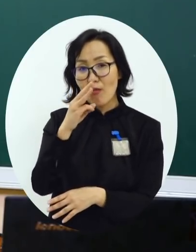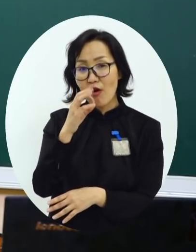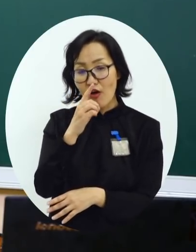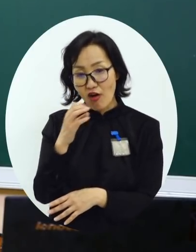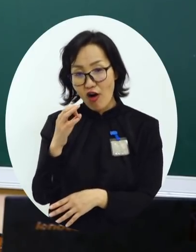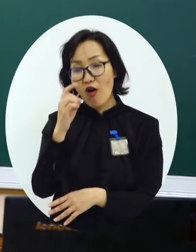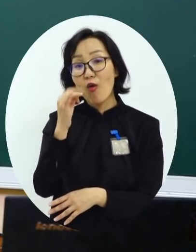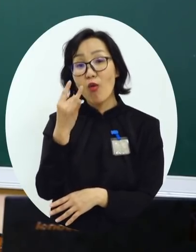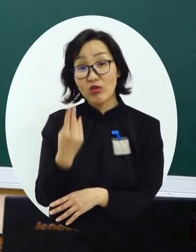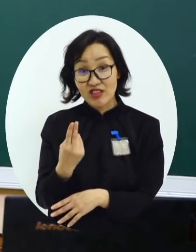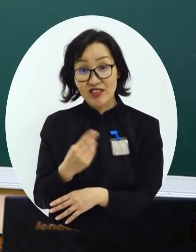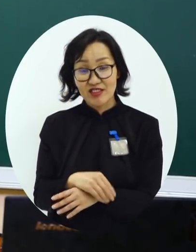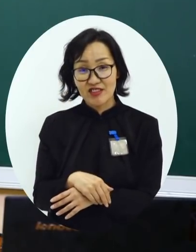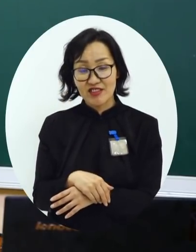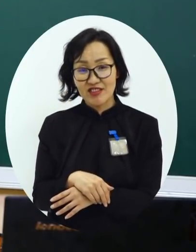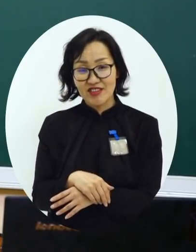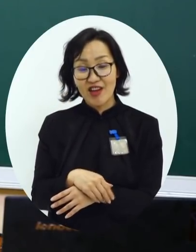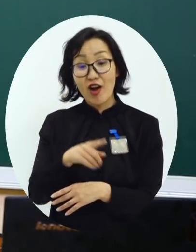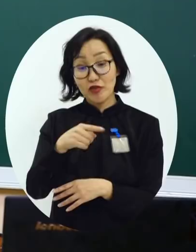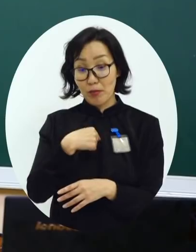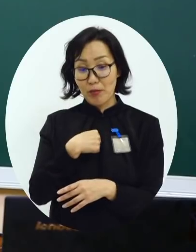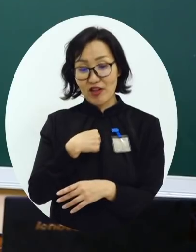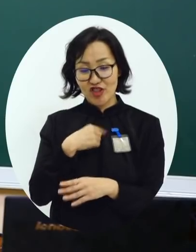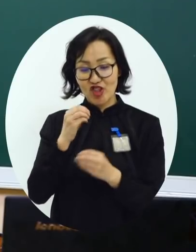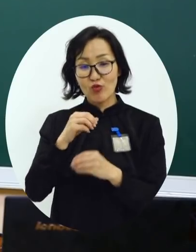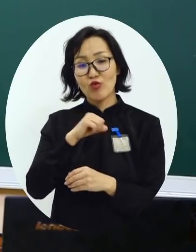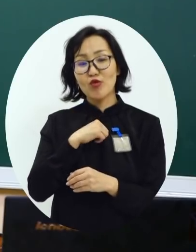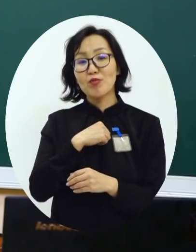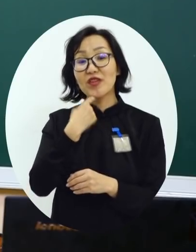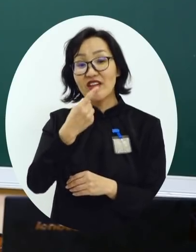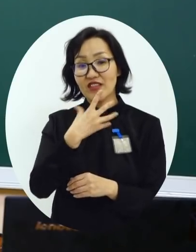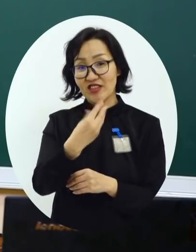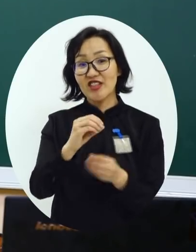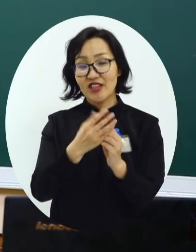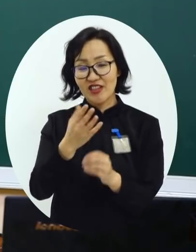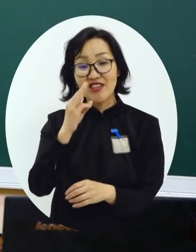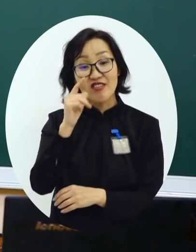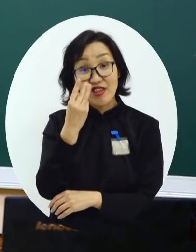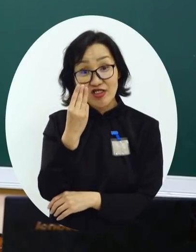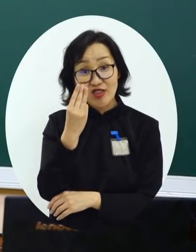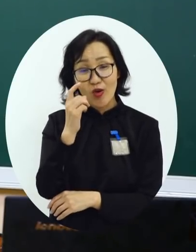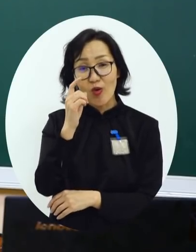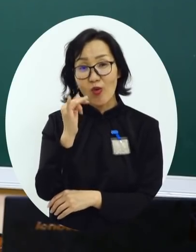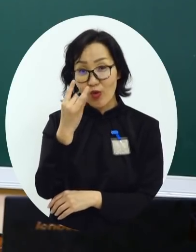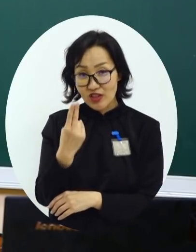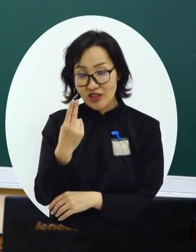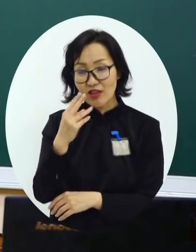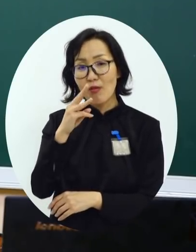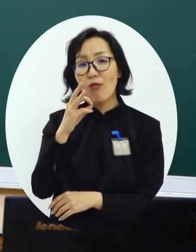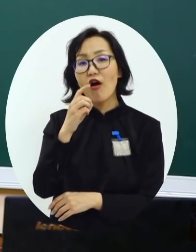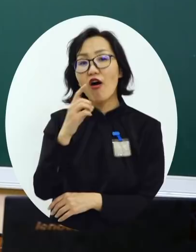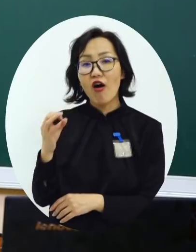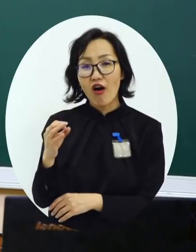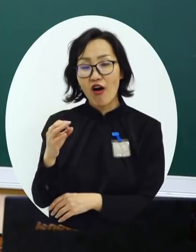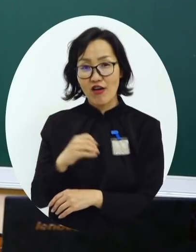мохоо, хурц. За одоо багш нь хийхгүй та нар хийгээрэй. За тэгш, хурц,